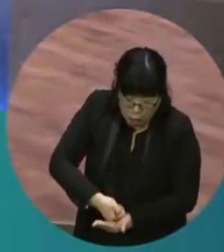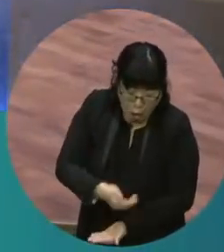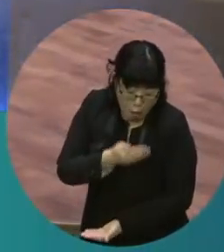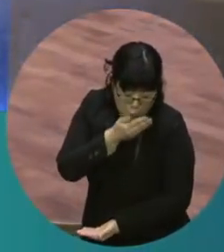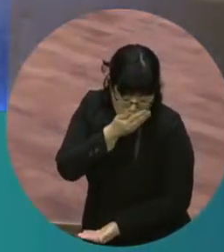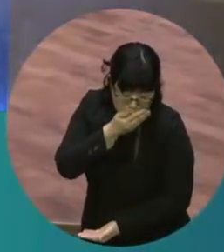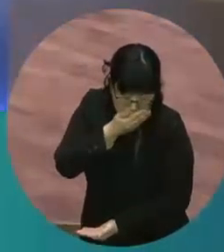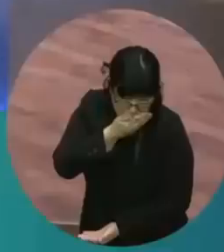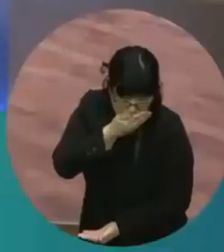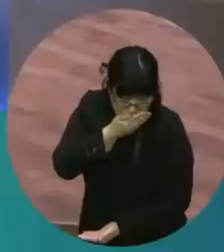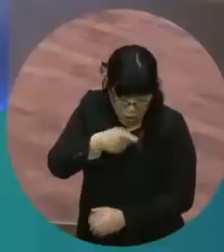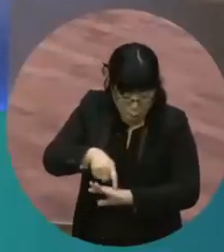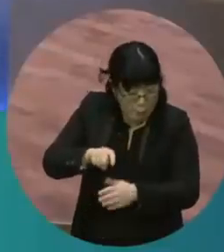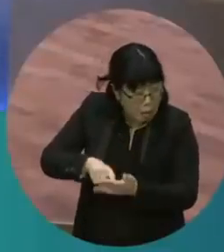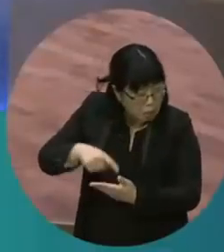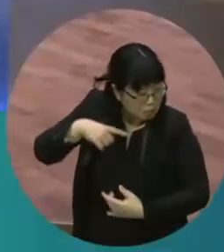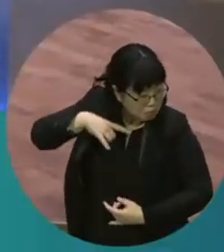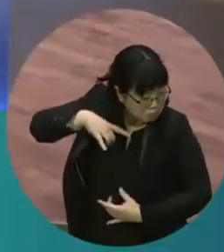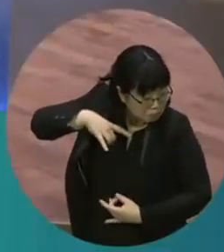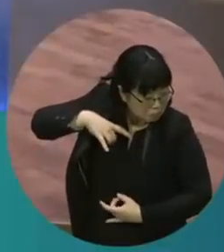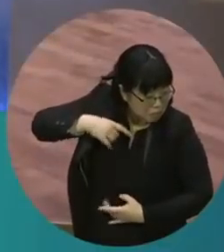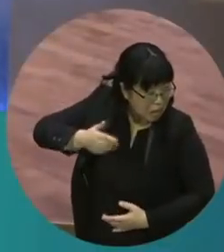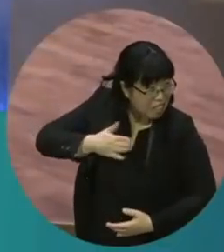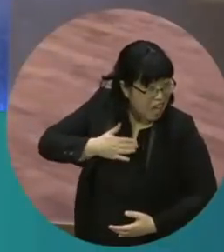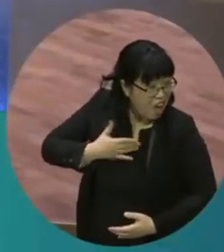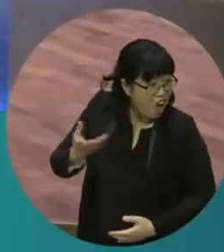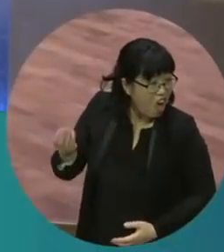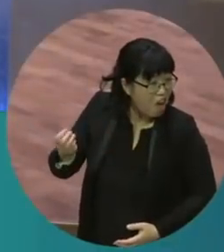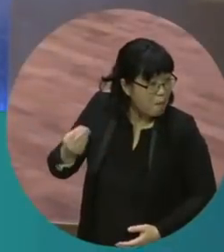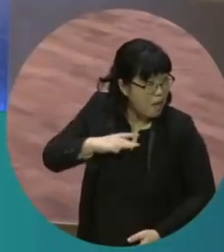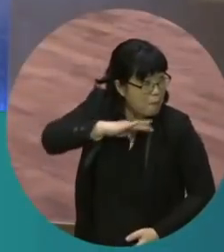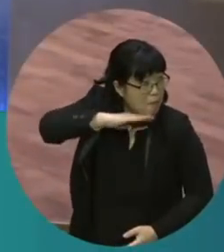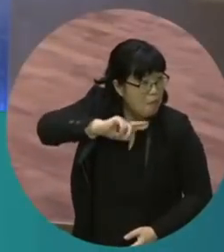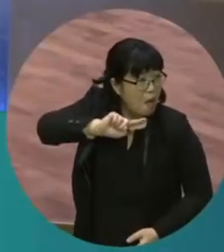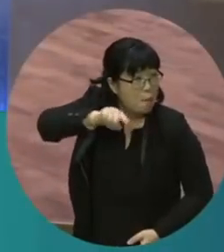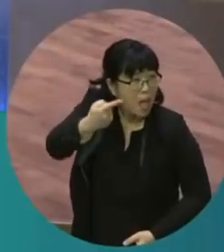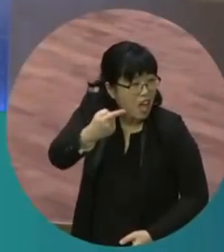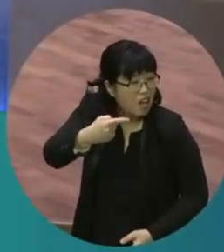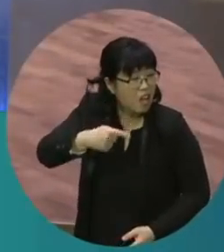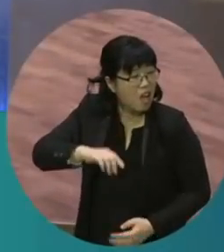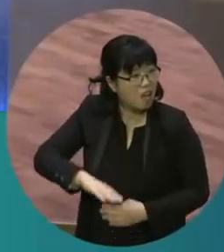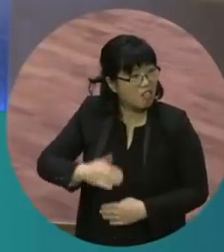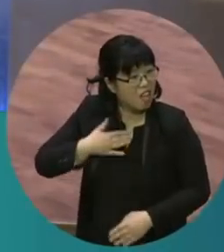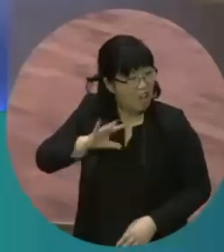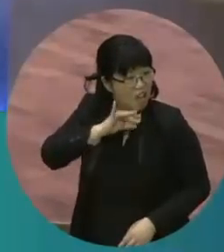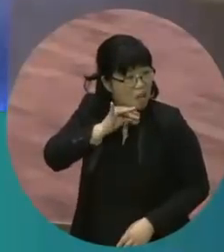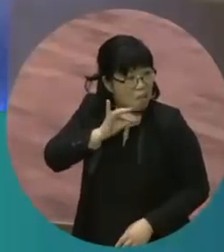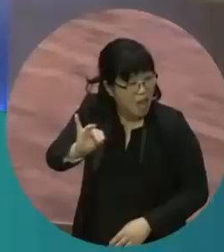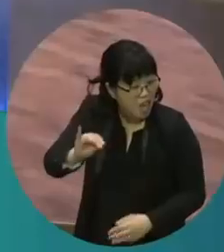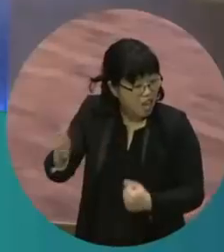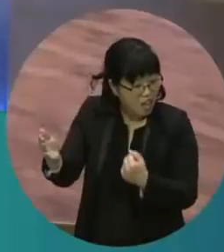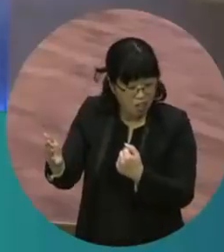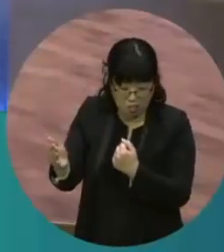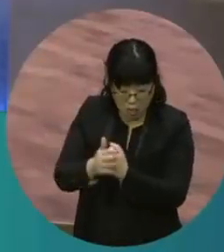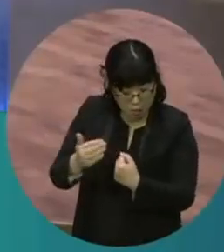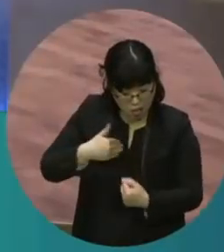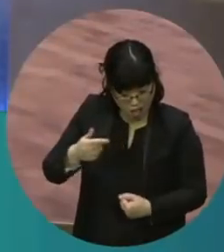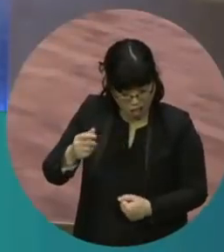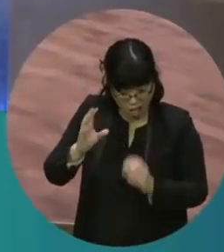엎드려 웃으며 마음속으로 이르되 100세 된 사람이 어찌 자식을 낳을까? 사라는 90세니